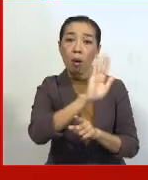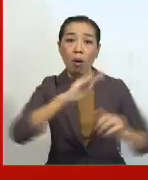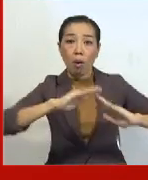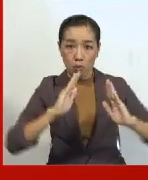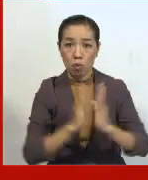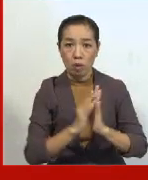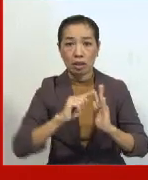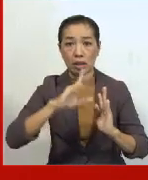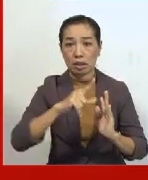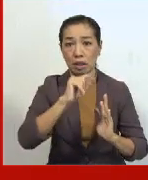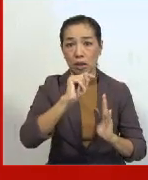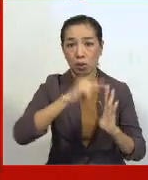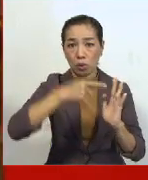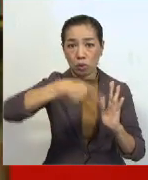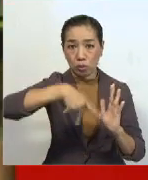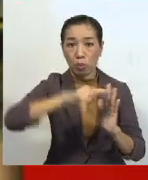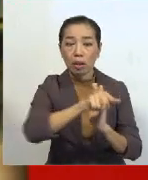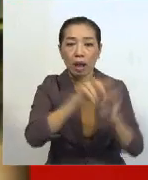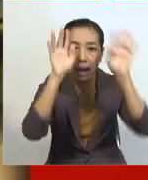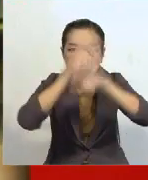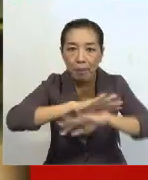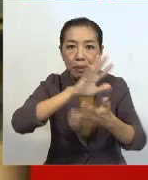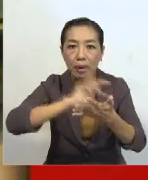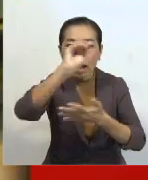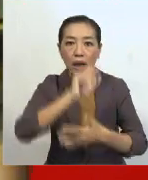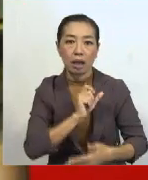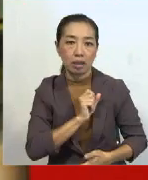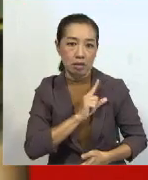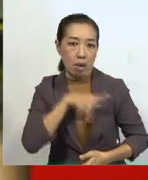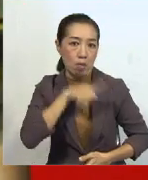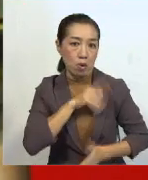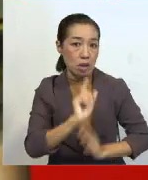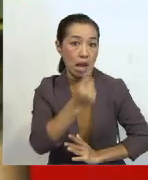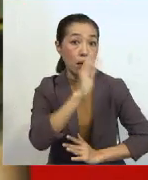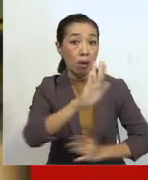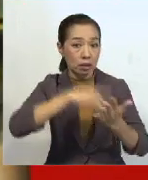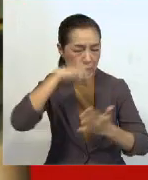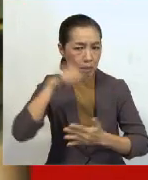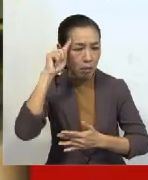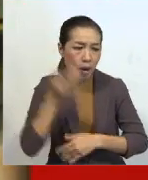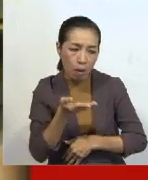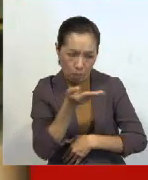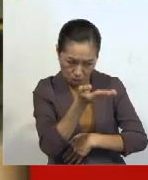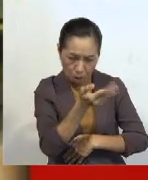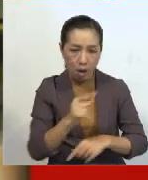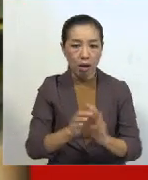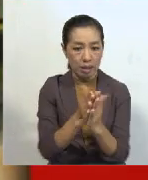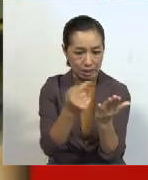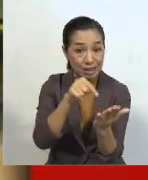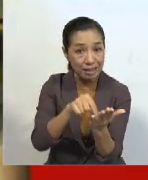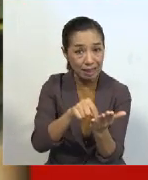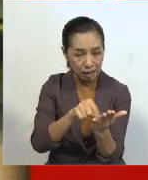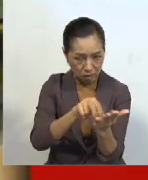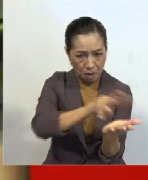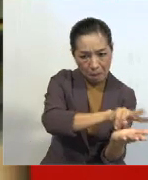พระเชตุพนซึ่งถือว่าเป็นมหาลัยทางพุทธศาสนาแห่งแรกก็ว่าได้ในประเทศไทยเนี่ยก็ได้ปริวัติหรือว่า